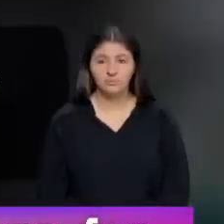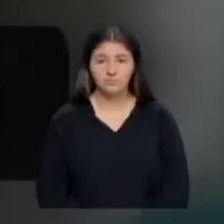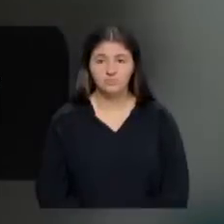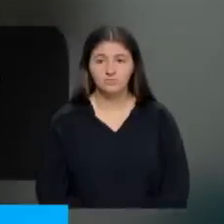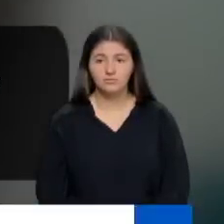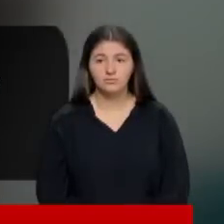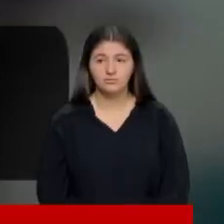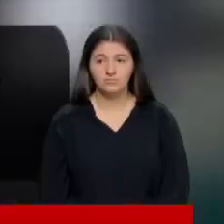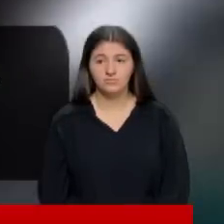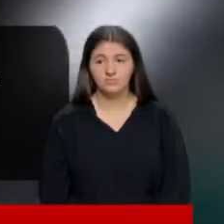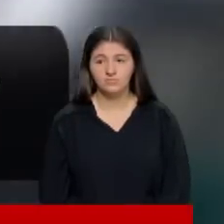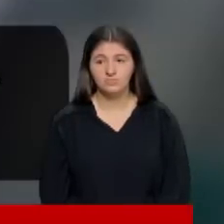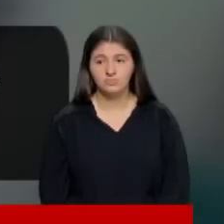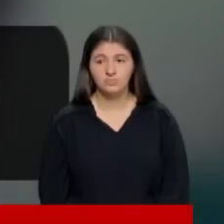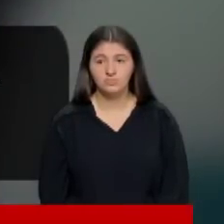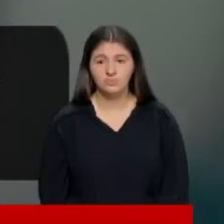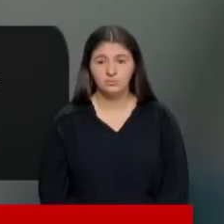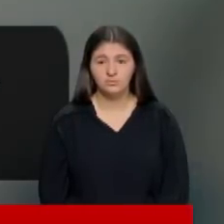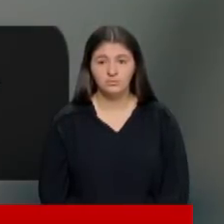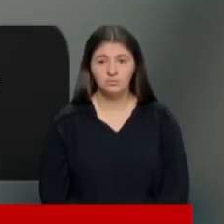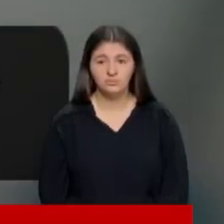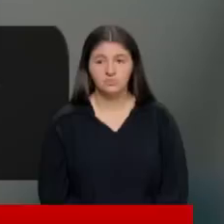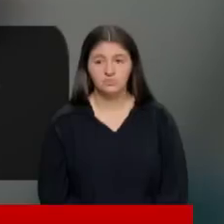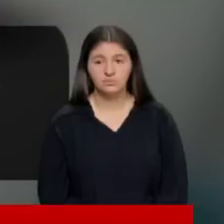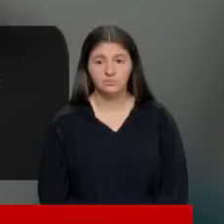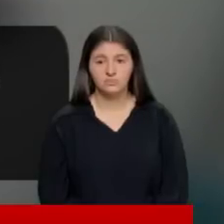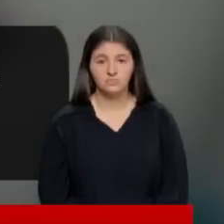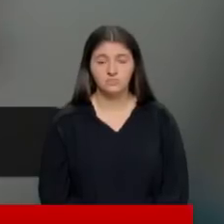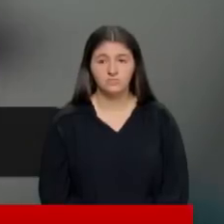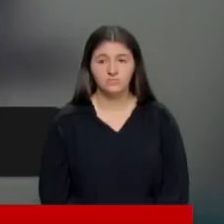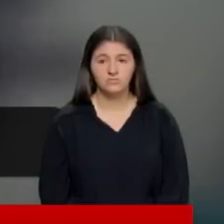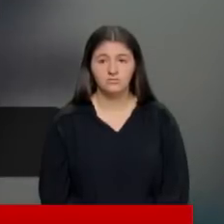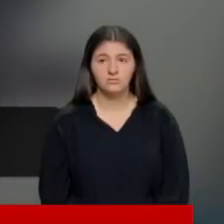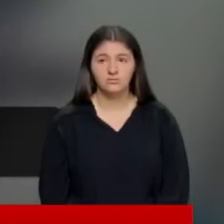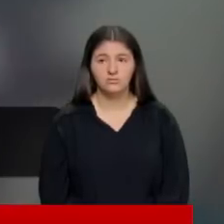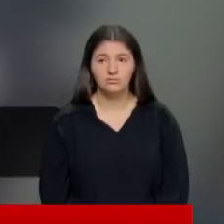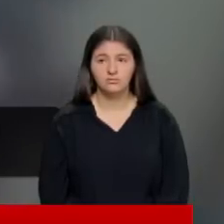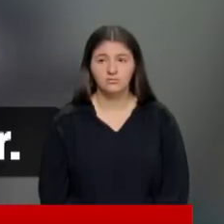Senin ev kiranı ödüyoruz Biz aidatımızı ödüyoruz Sen ne hakla çıkartabiliyorsun